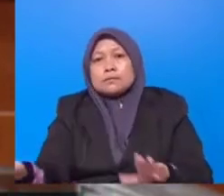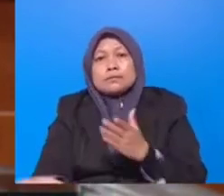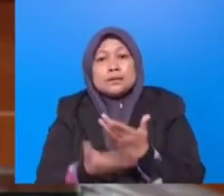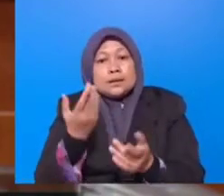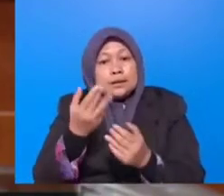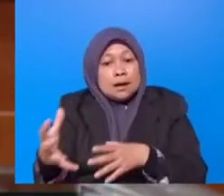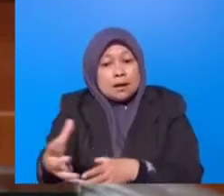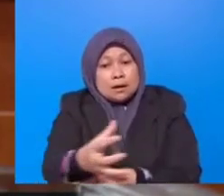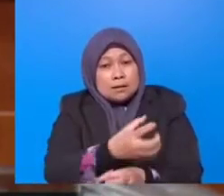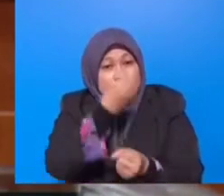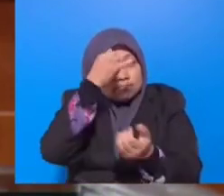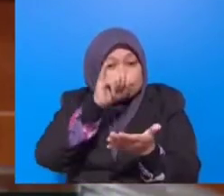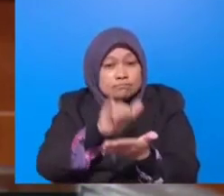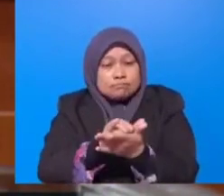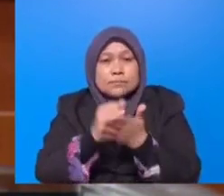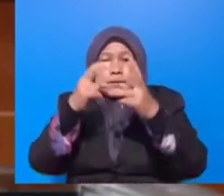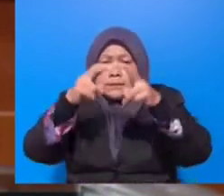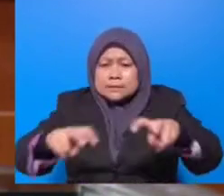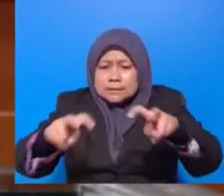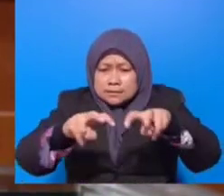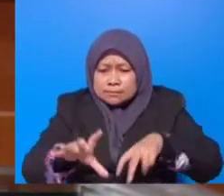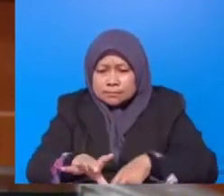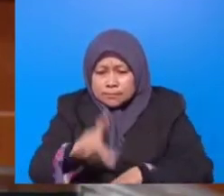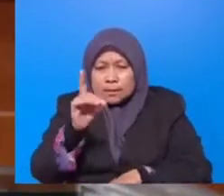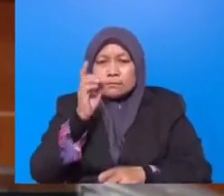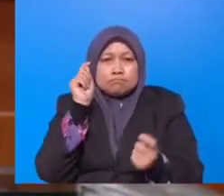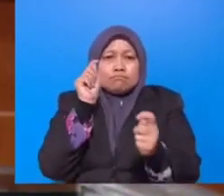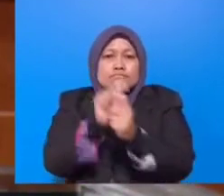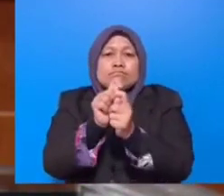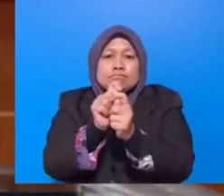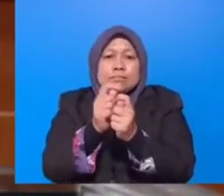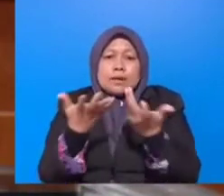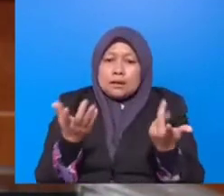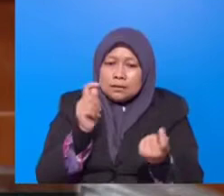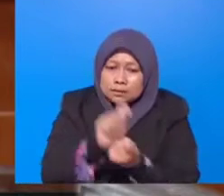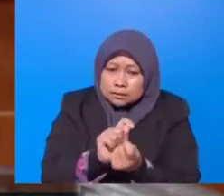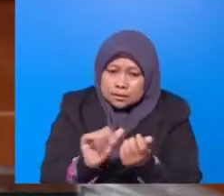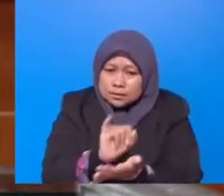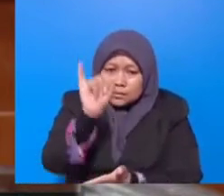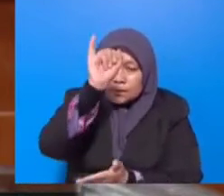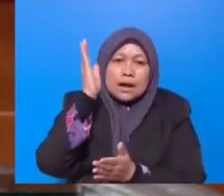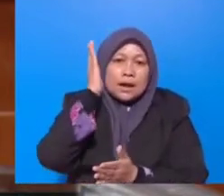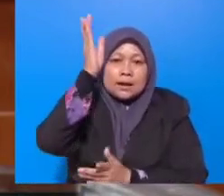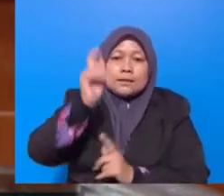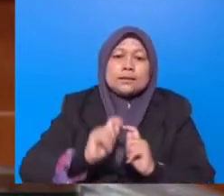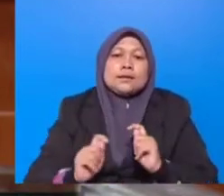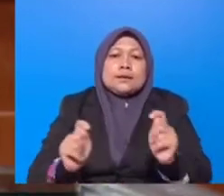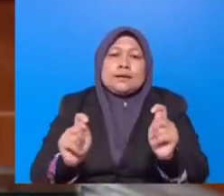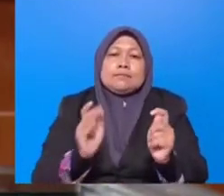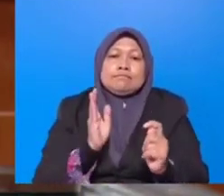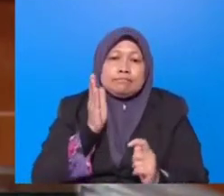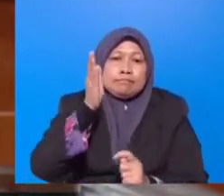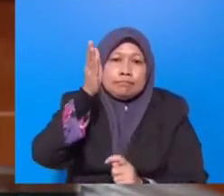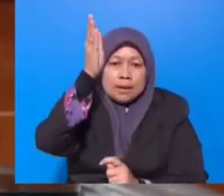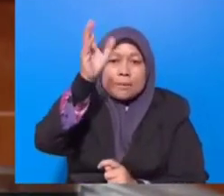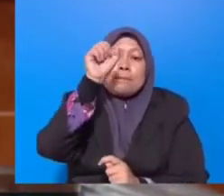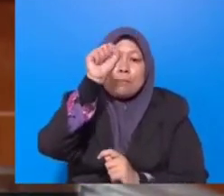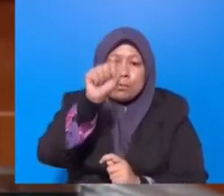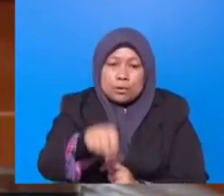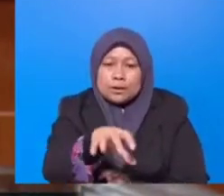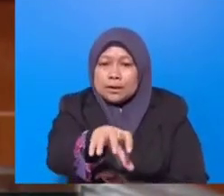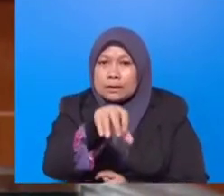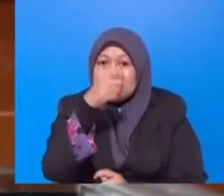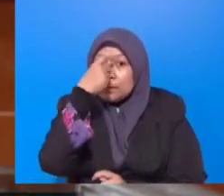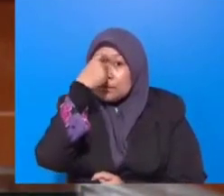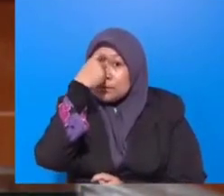dan hasil dari dapat kajian akan menentukan kedudukan suci dan tindakan susulan yang wajar diambil